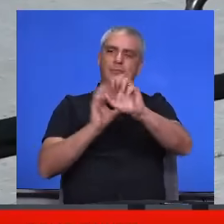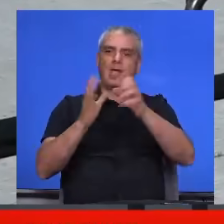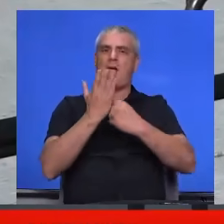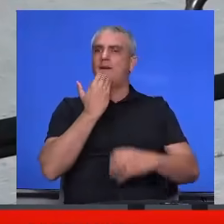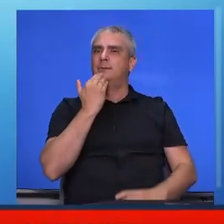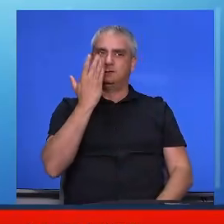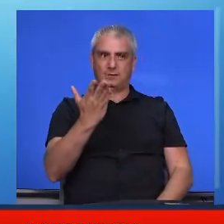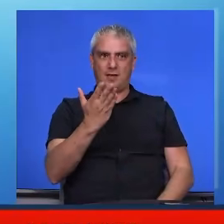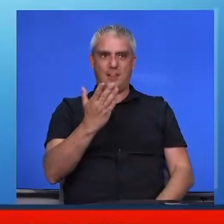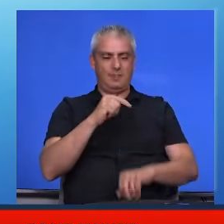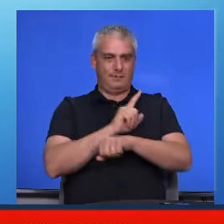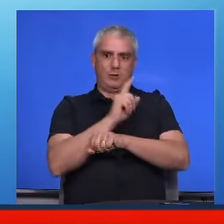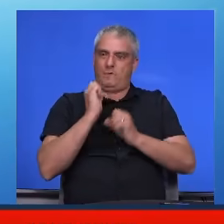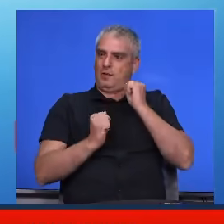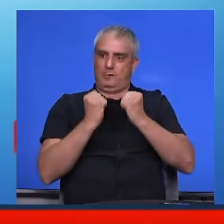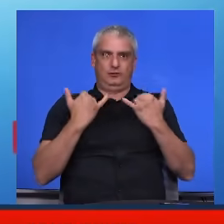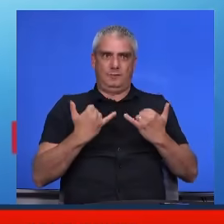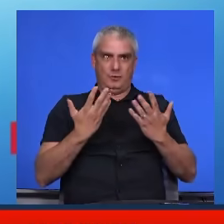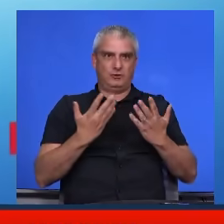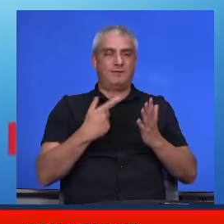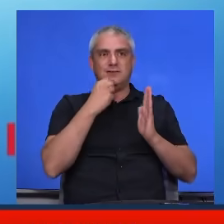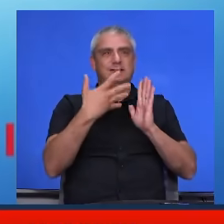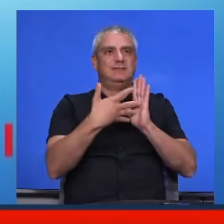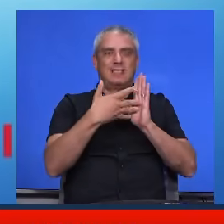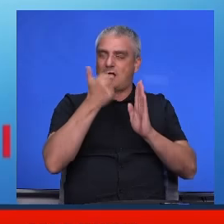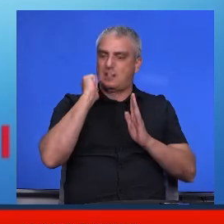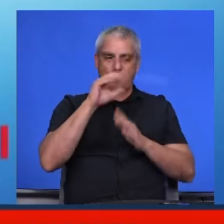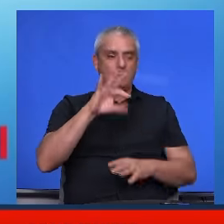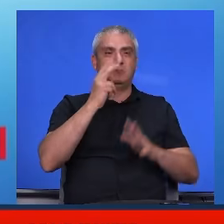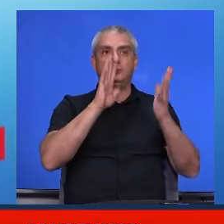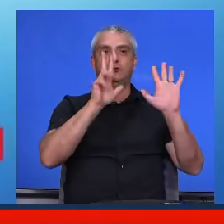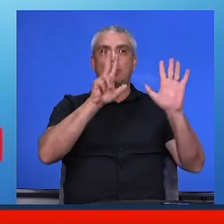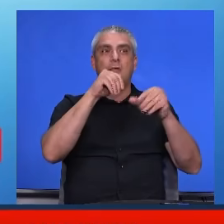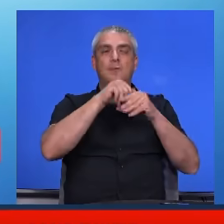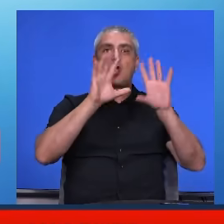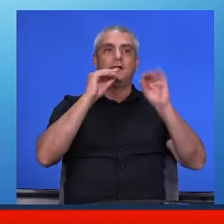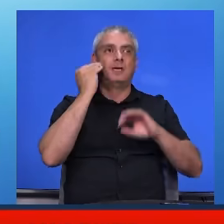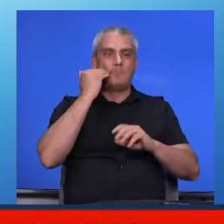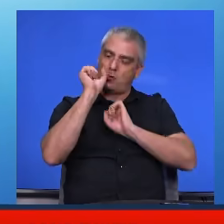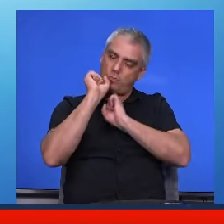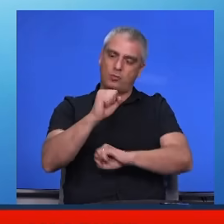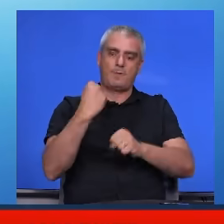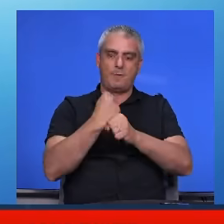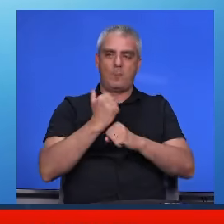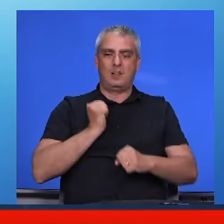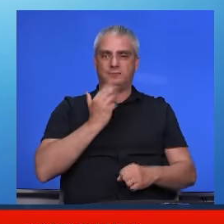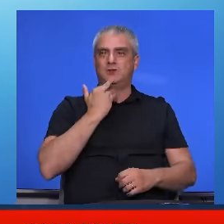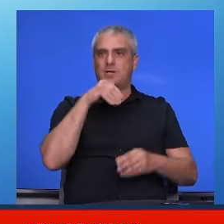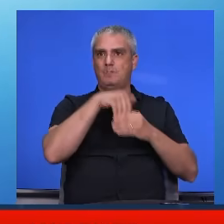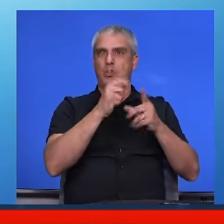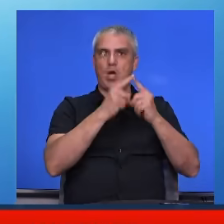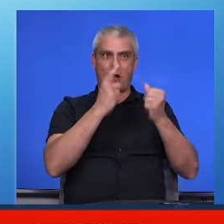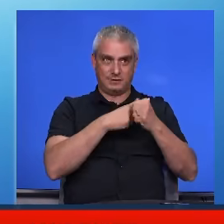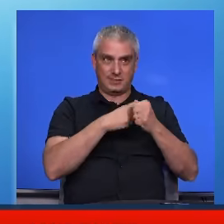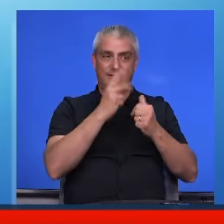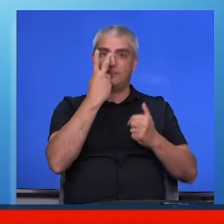these troubled times. סקר שפורסם אתמול מצא כי 8 מכל 10 אמריקנים תומכים בפעולה הצבאית של ישראל בעזה, וכי 2/3